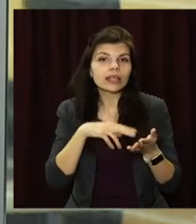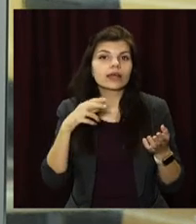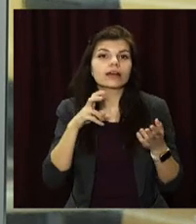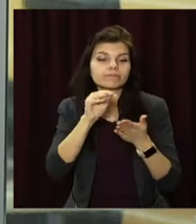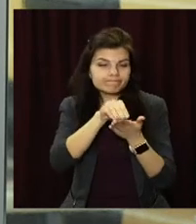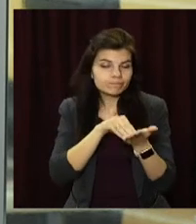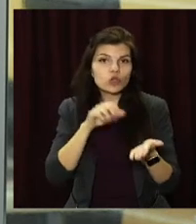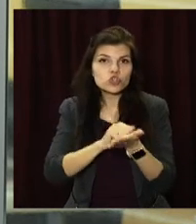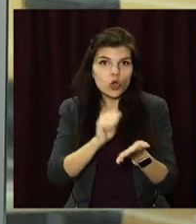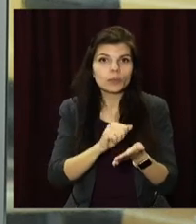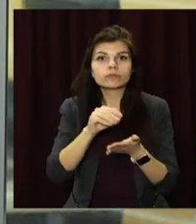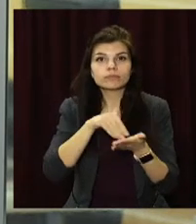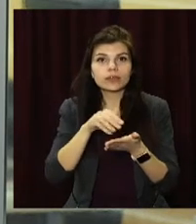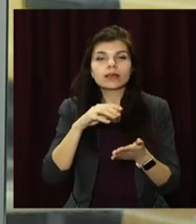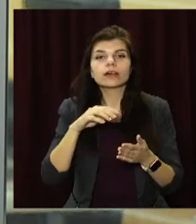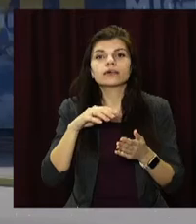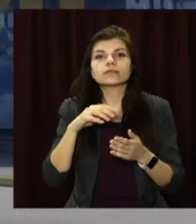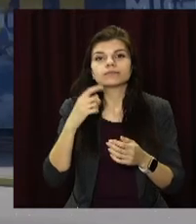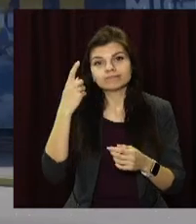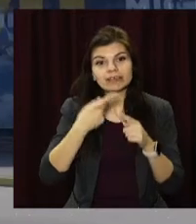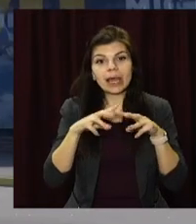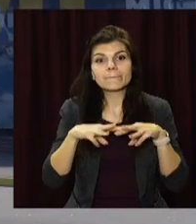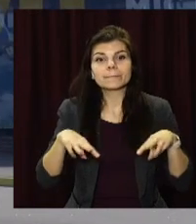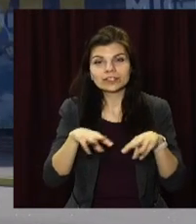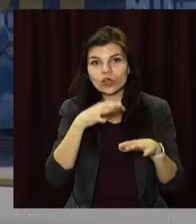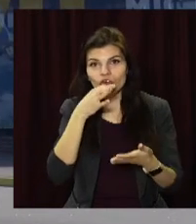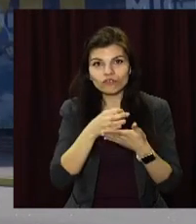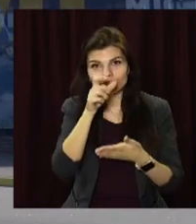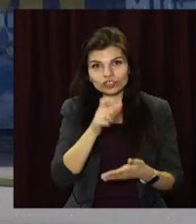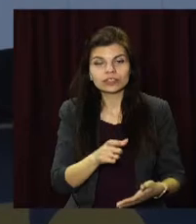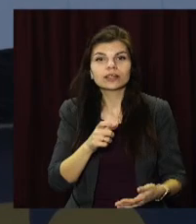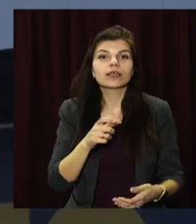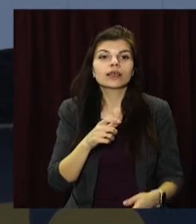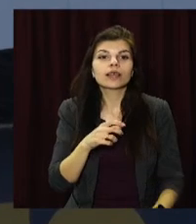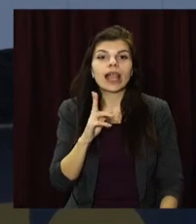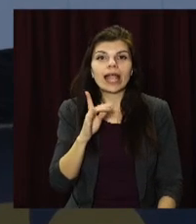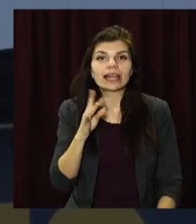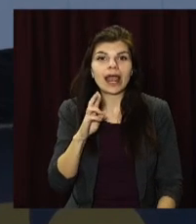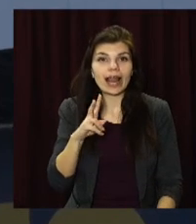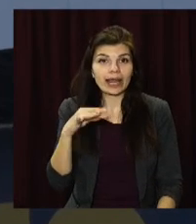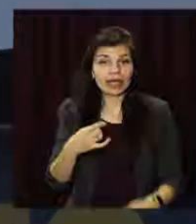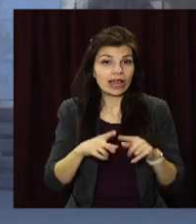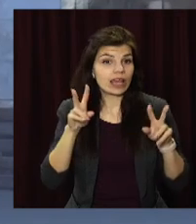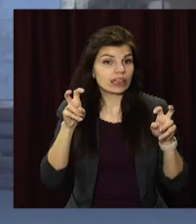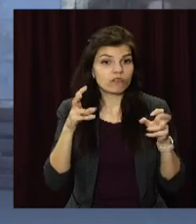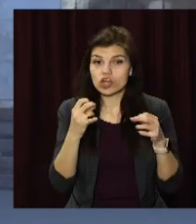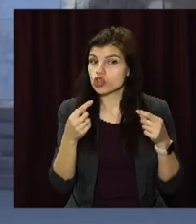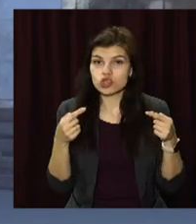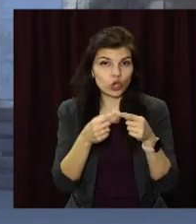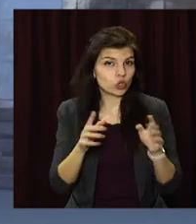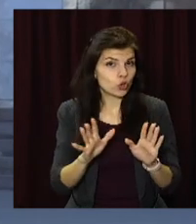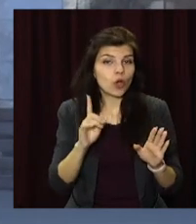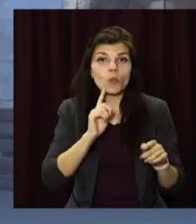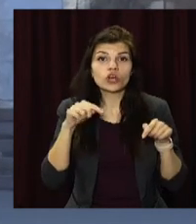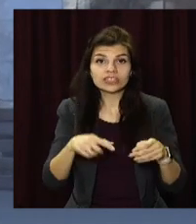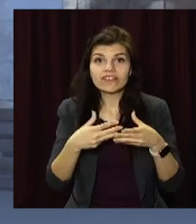інформаційних матеріалах та реєстрах. Про це повідомив міністр інфраструктури Владислав Криклій. Та ця назва не остаточна. Цієї